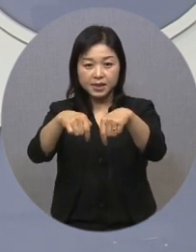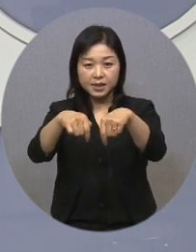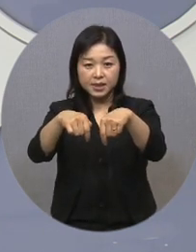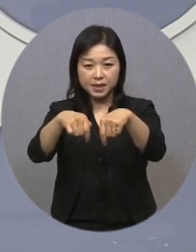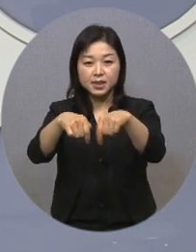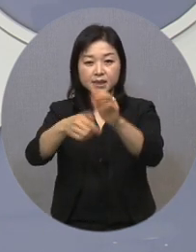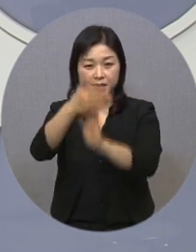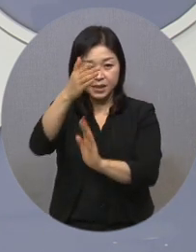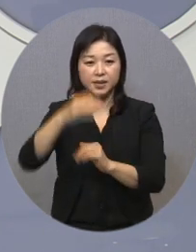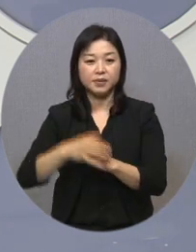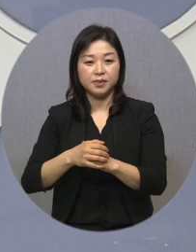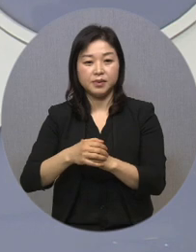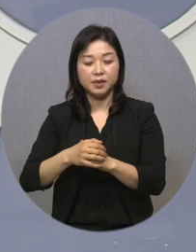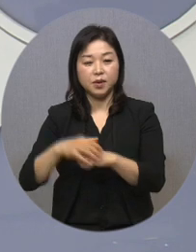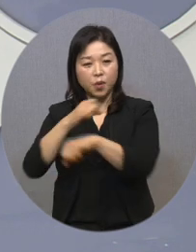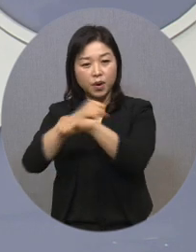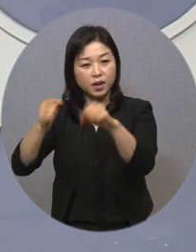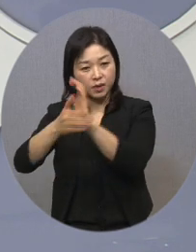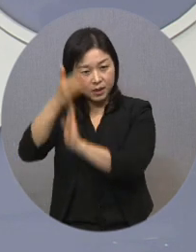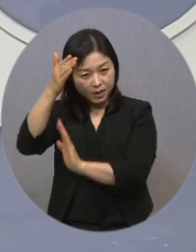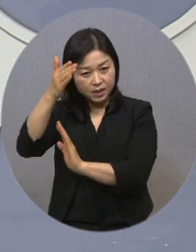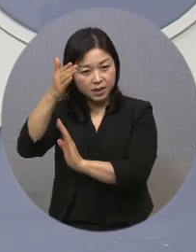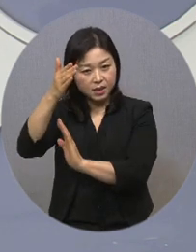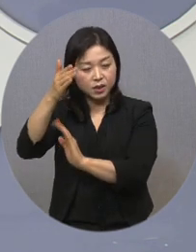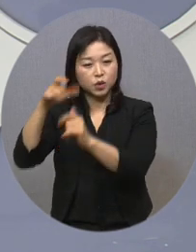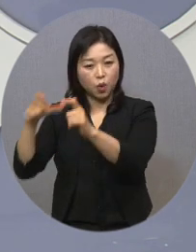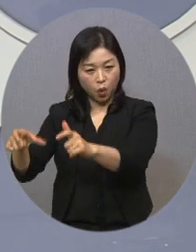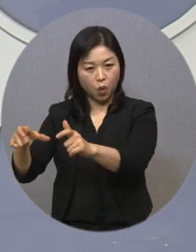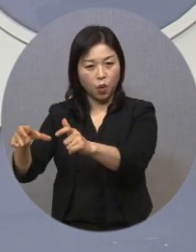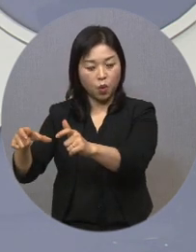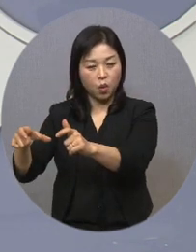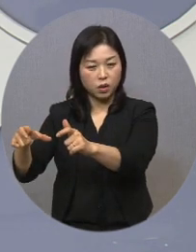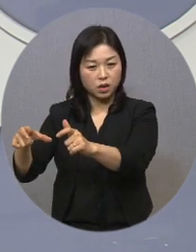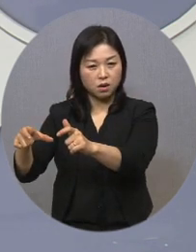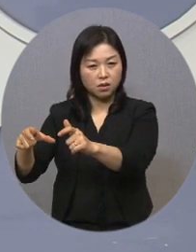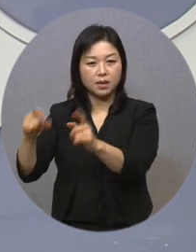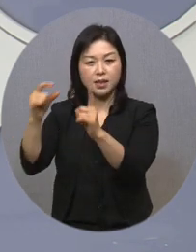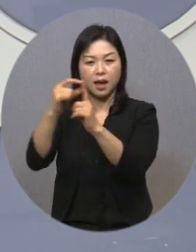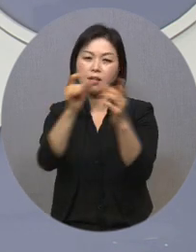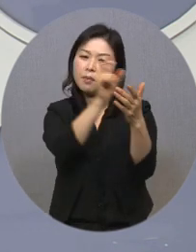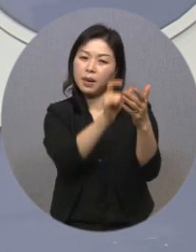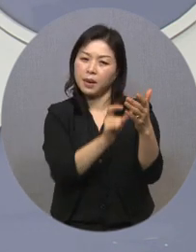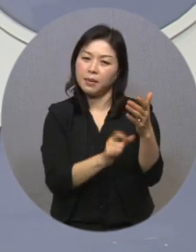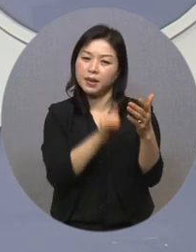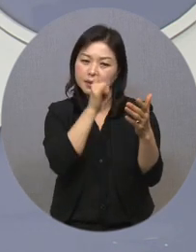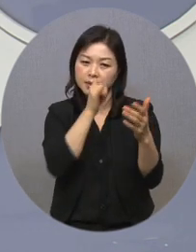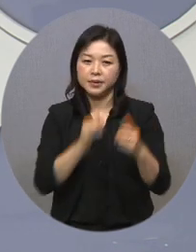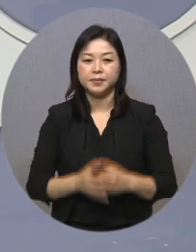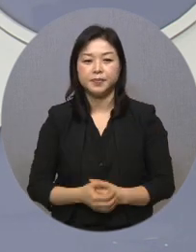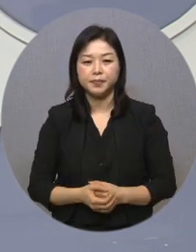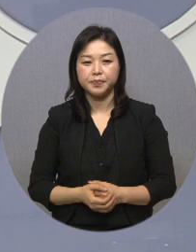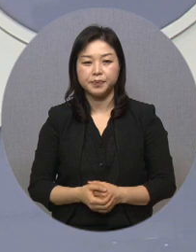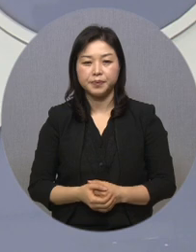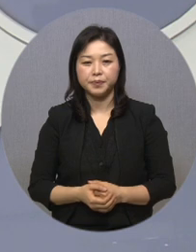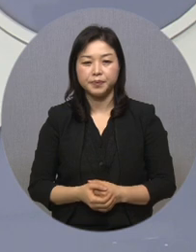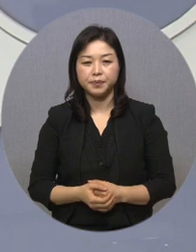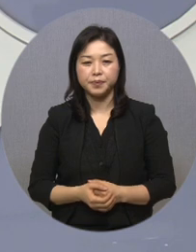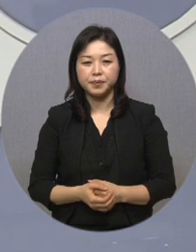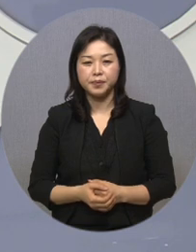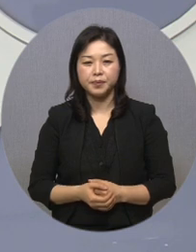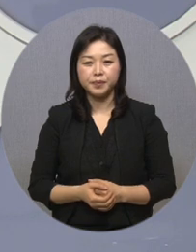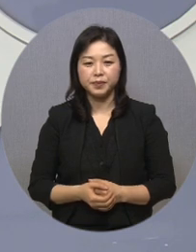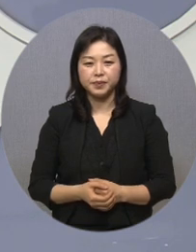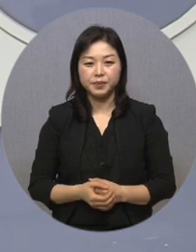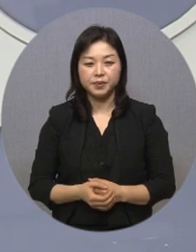특별자치시, 그 다음에 광역시, 또 도, 뭐 이런 부분들을 표시하고 있는 거와 그리고